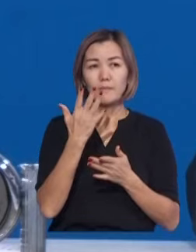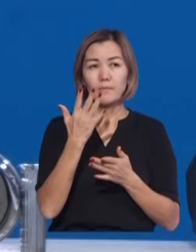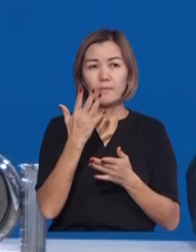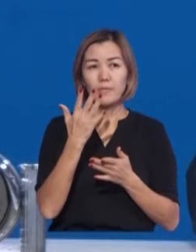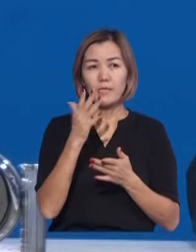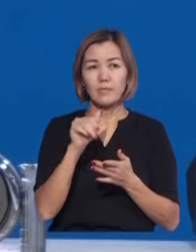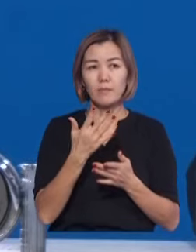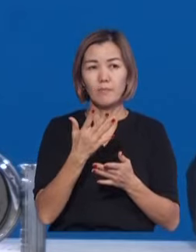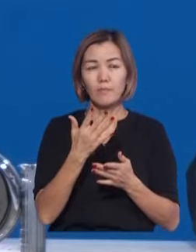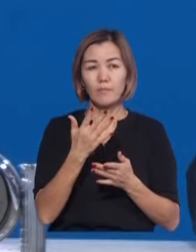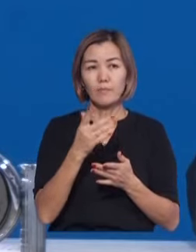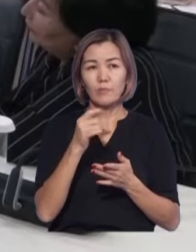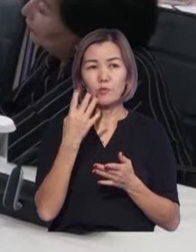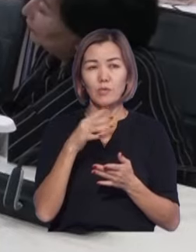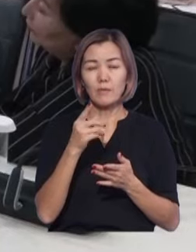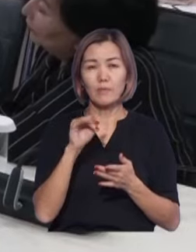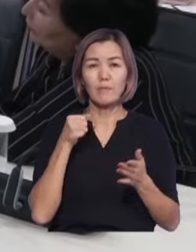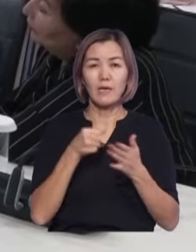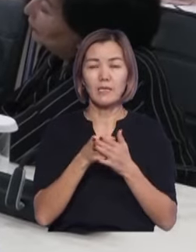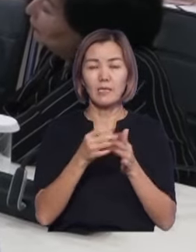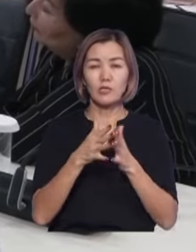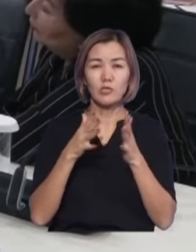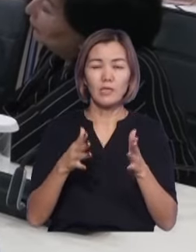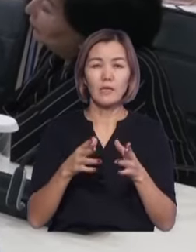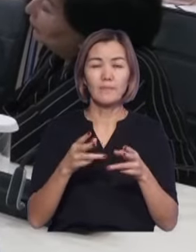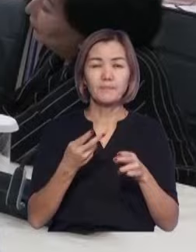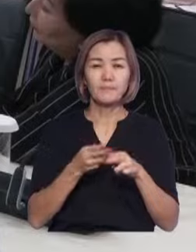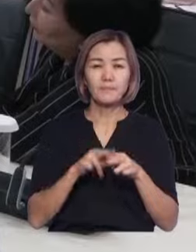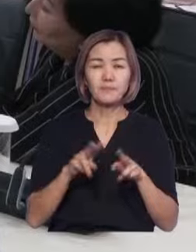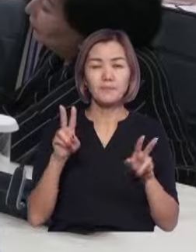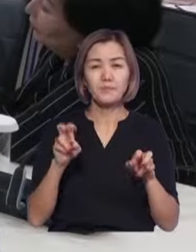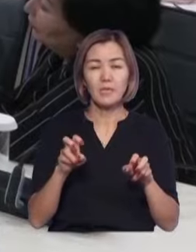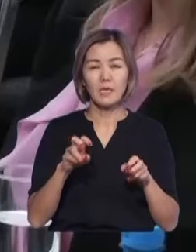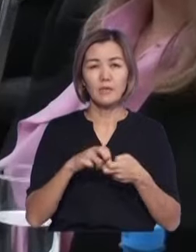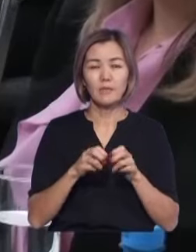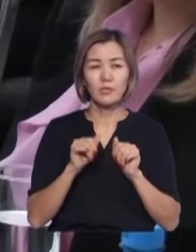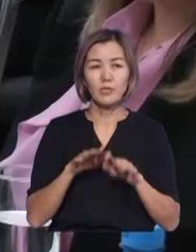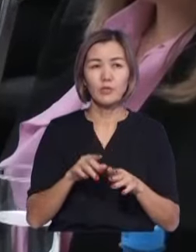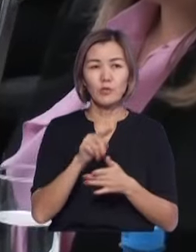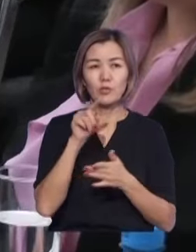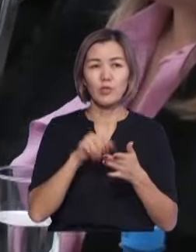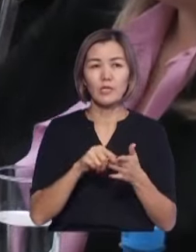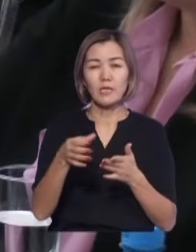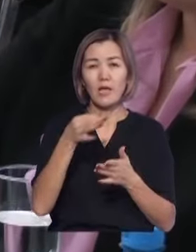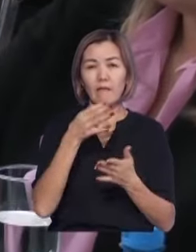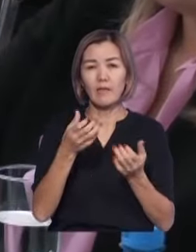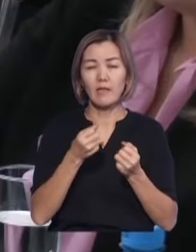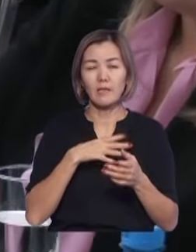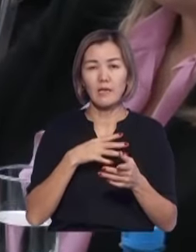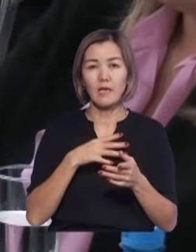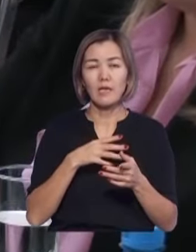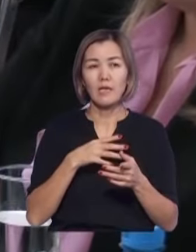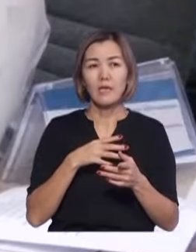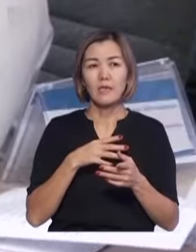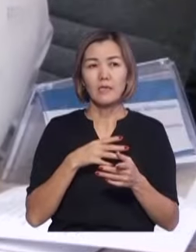5,5 мыңға артып 141 мыңға жетті. Жиынға түрлі мәселесін шешуге келген кәсіпкерлердің дені көкейдегі сұрағына жауап алды. Бірі өңір